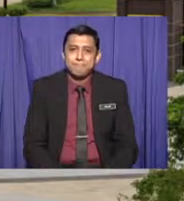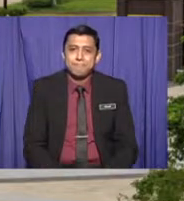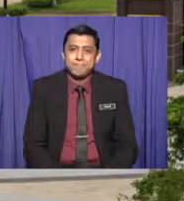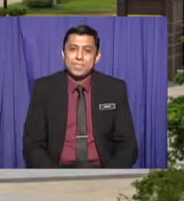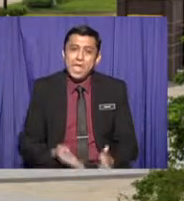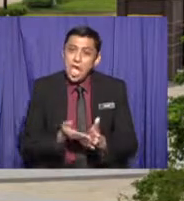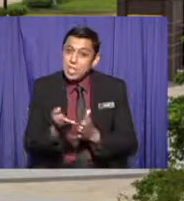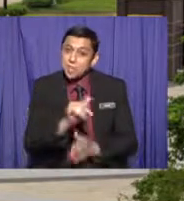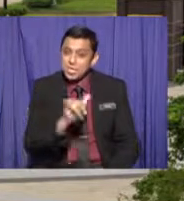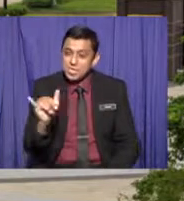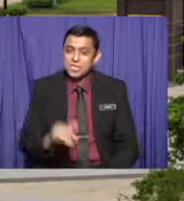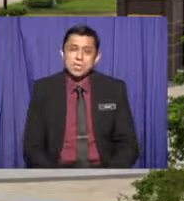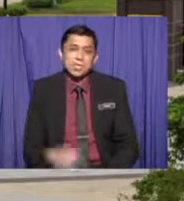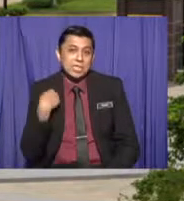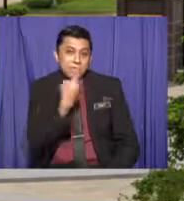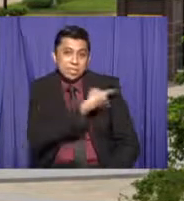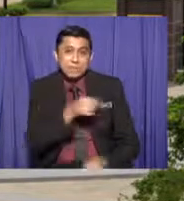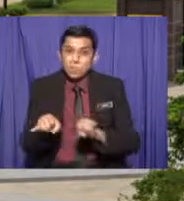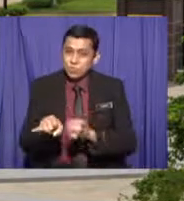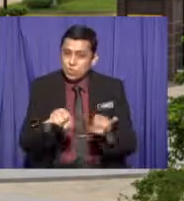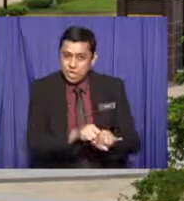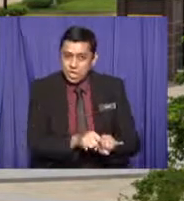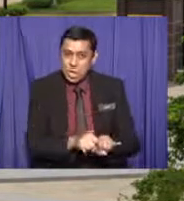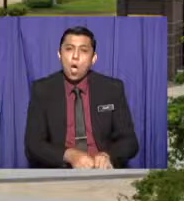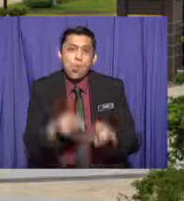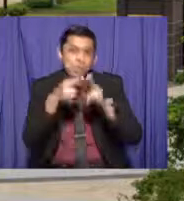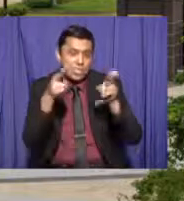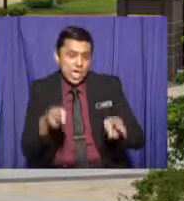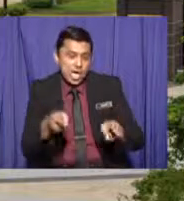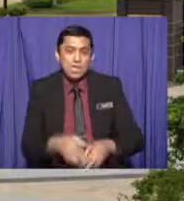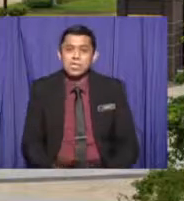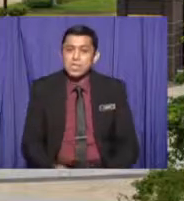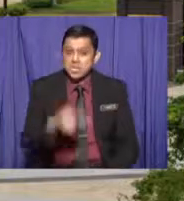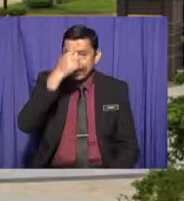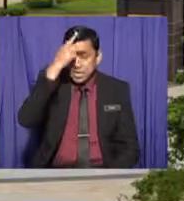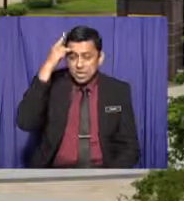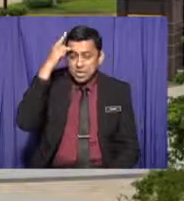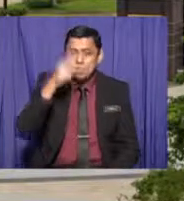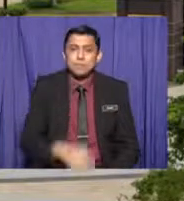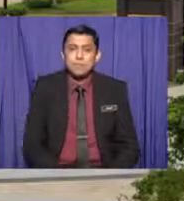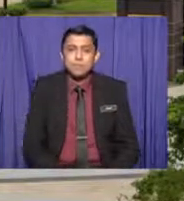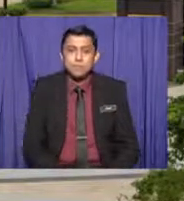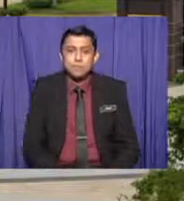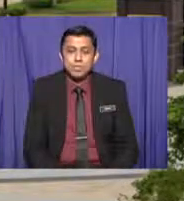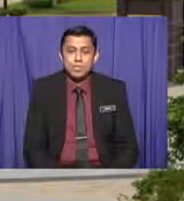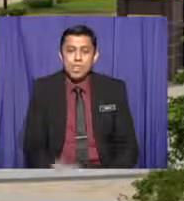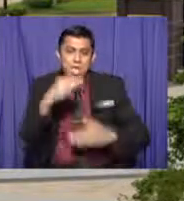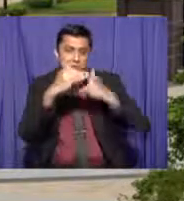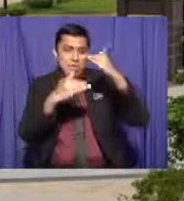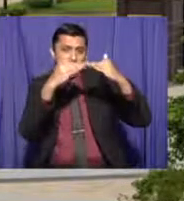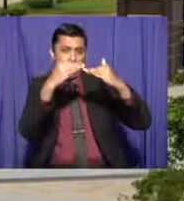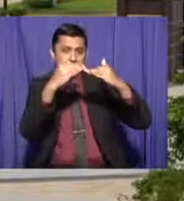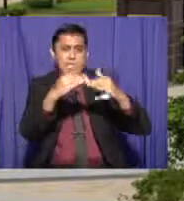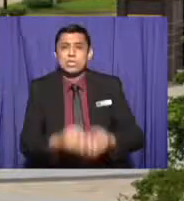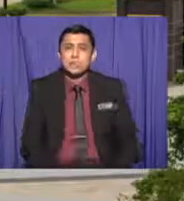Seterusnya, kita juga menghadapi cabaran kerana taraf ekonomi